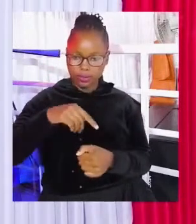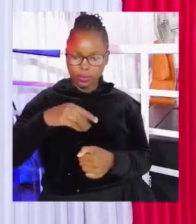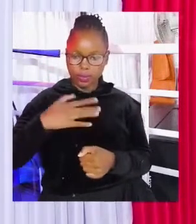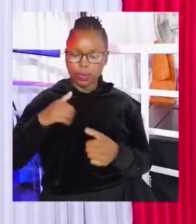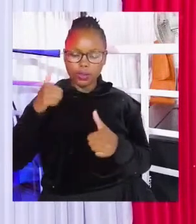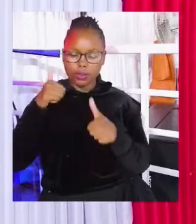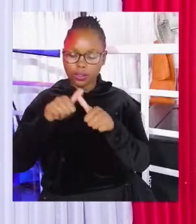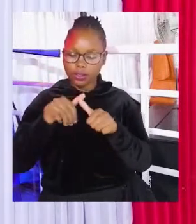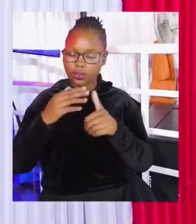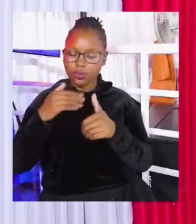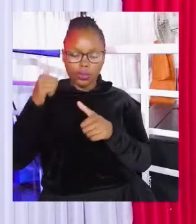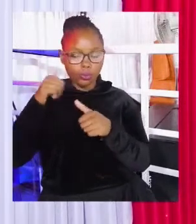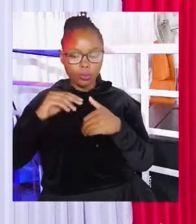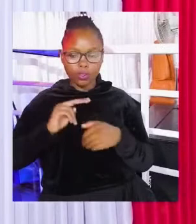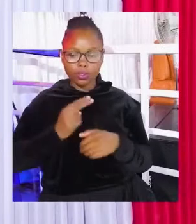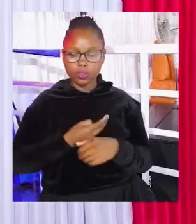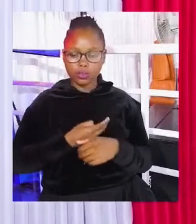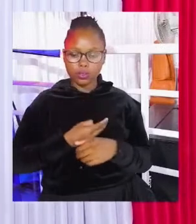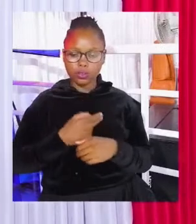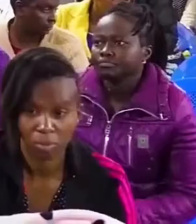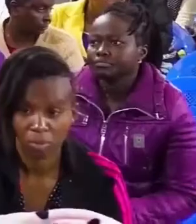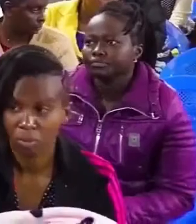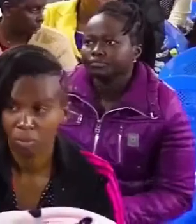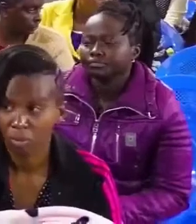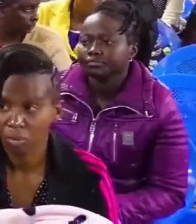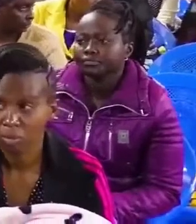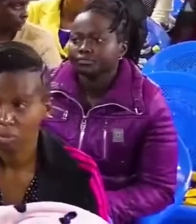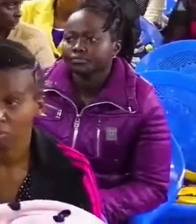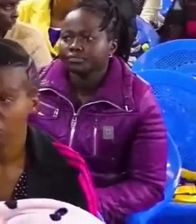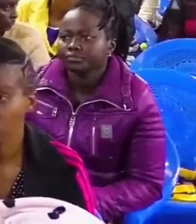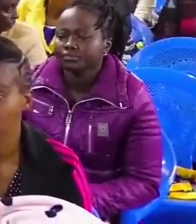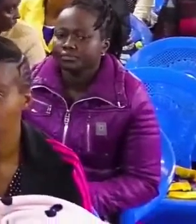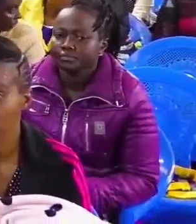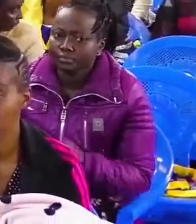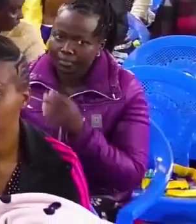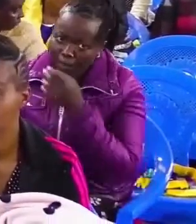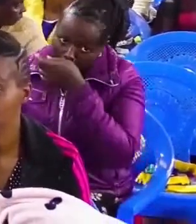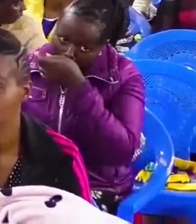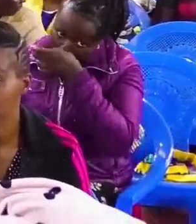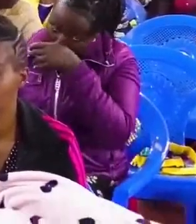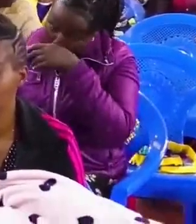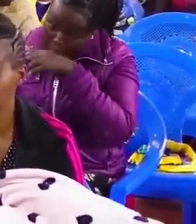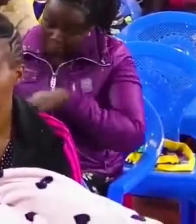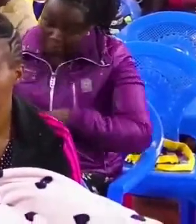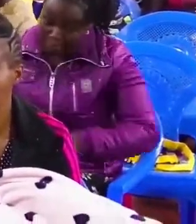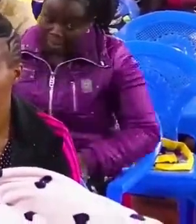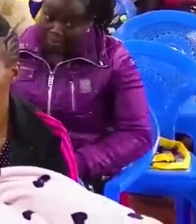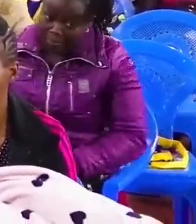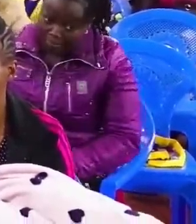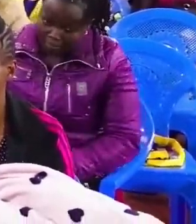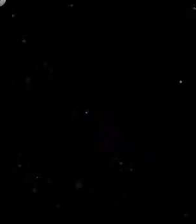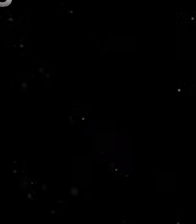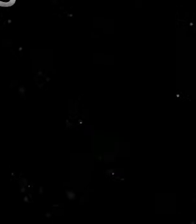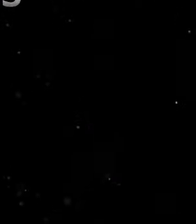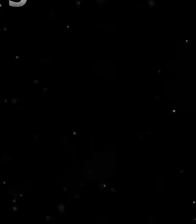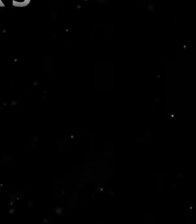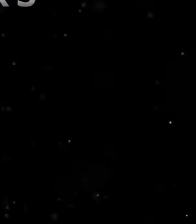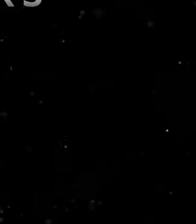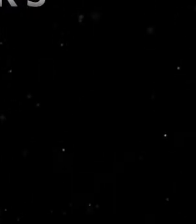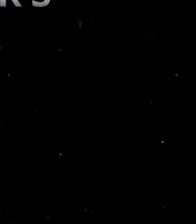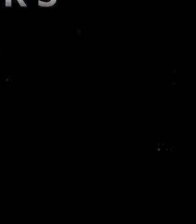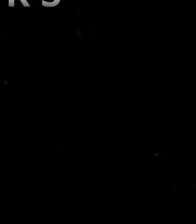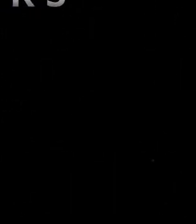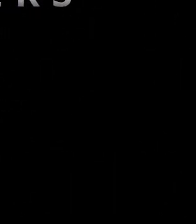na Nituwa kena Ngai Ni Theophilus Church Jathaini Marurui Komogo Nikuotu